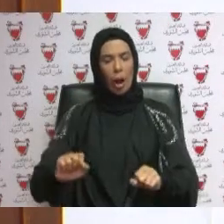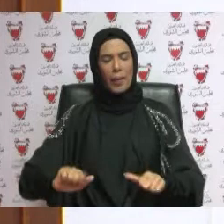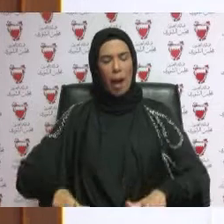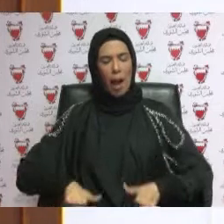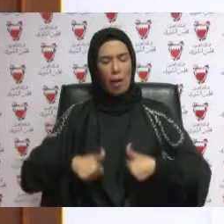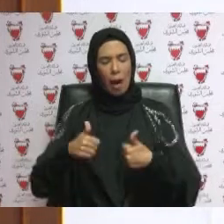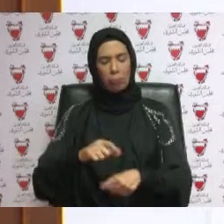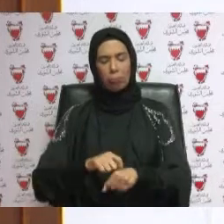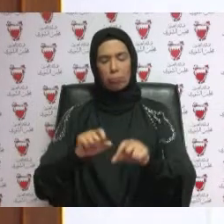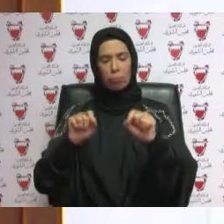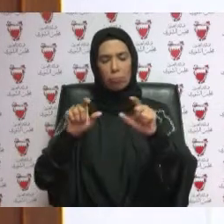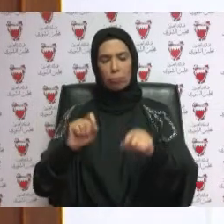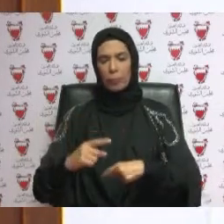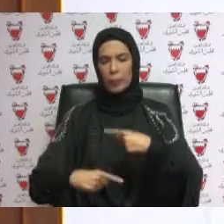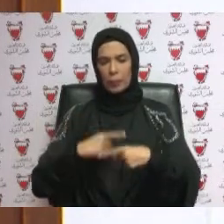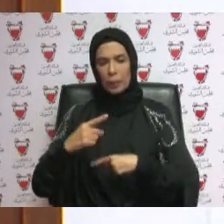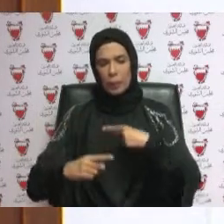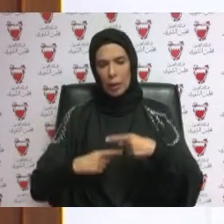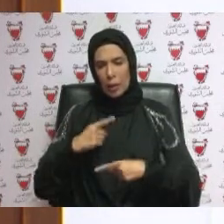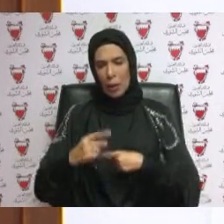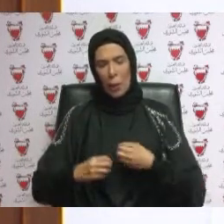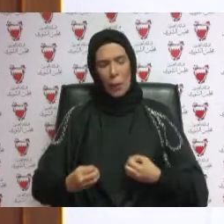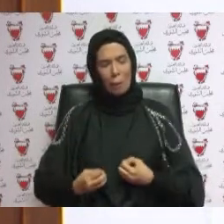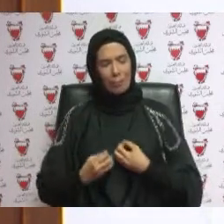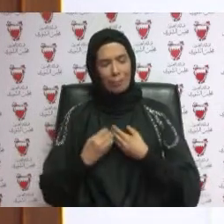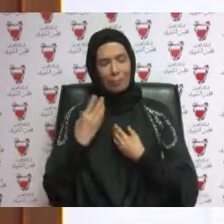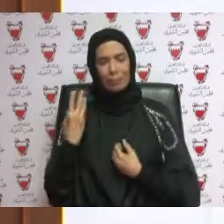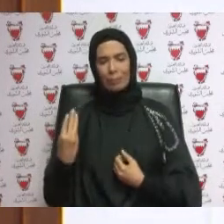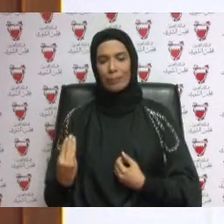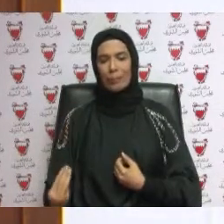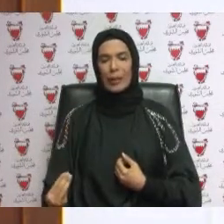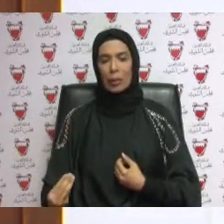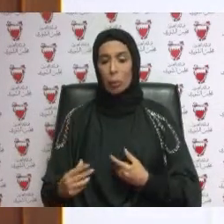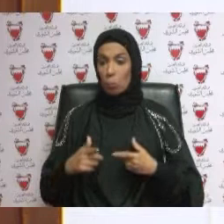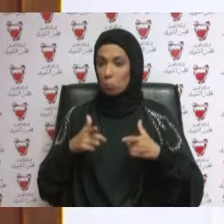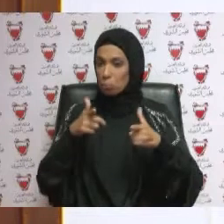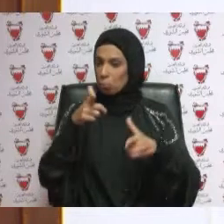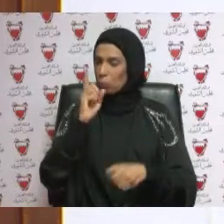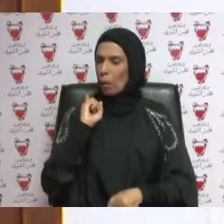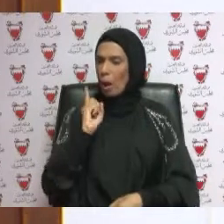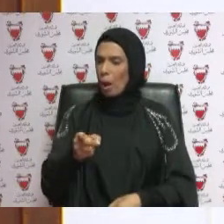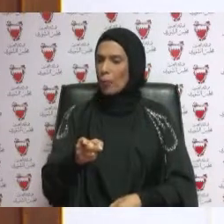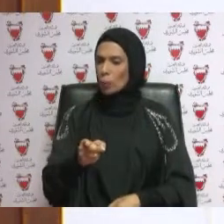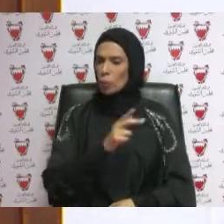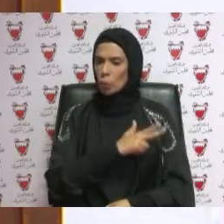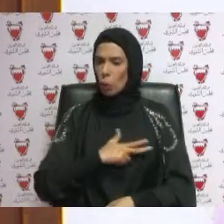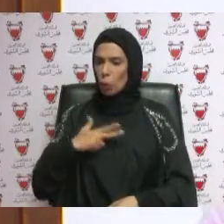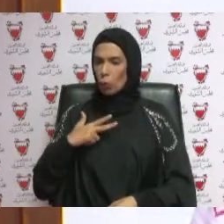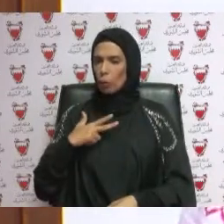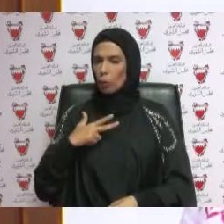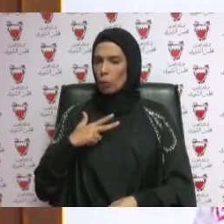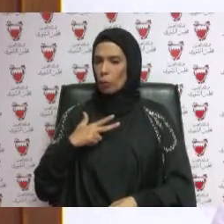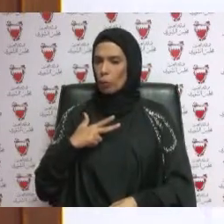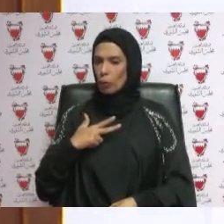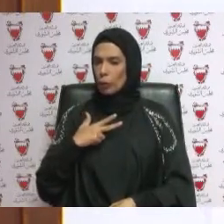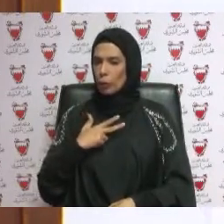الإنسان واستمرار تمتعه بالعيش الكريم، وتوجيه جلالتكم حكومتنا الرشيدة